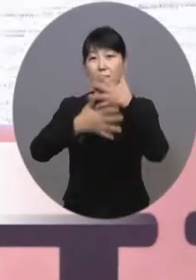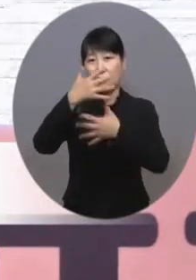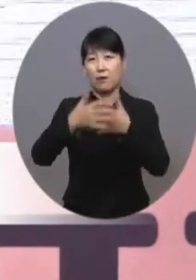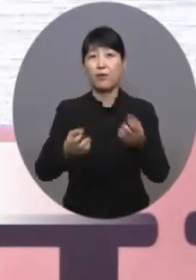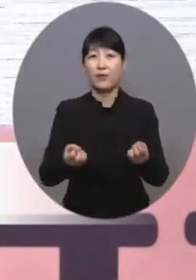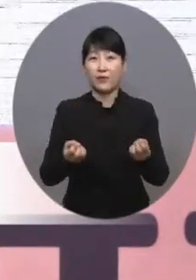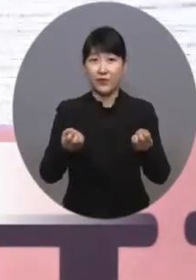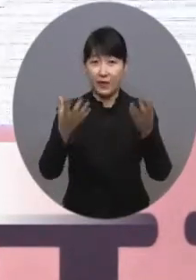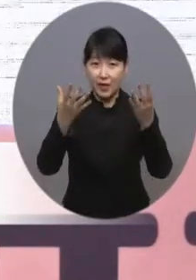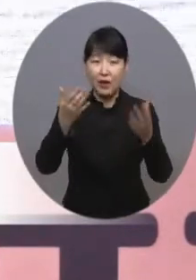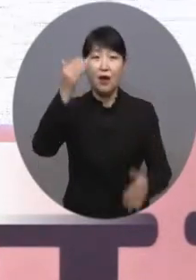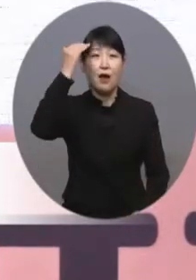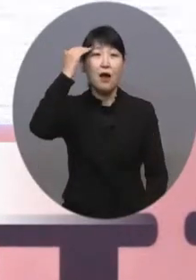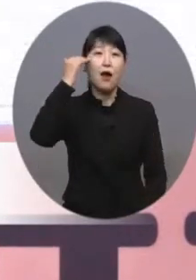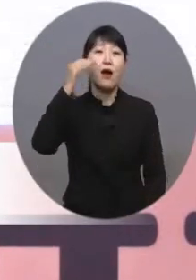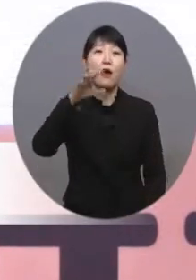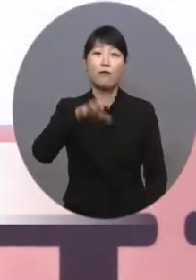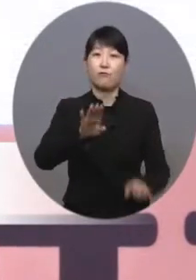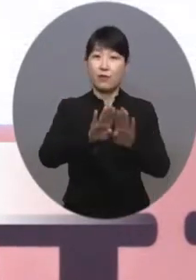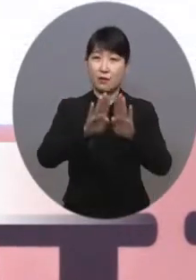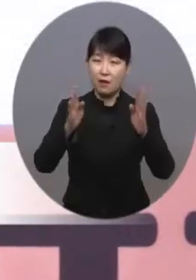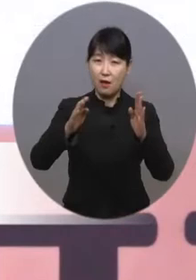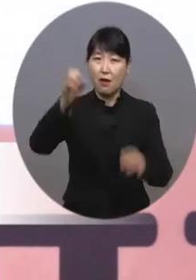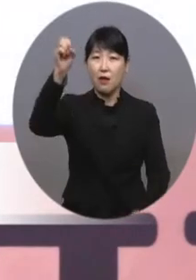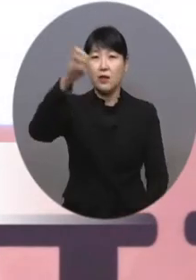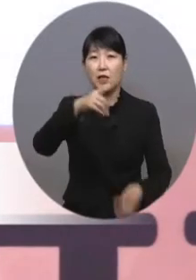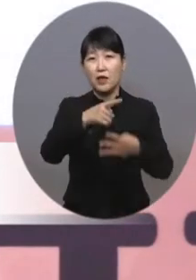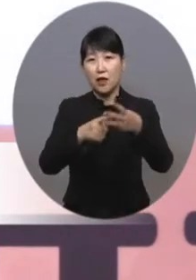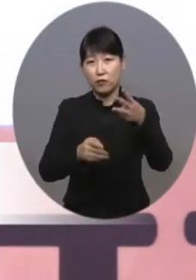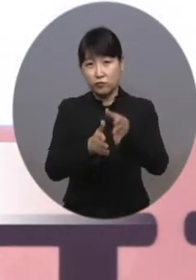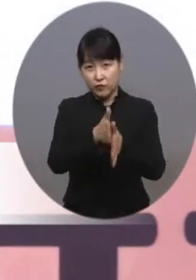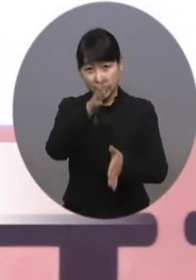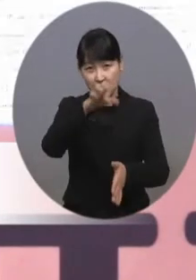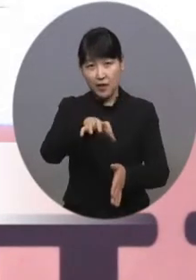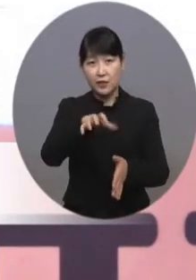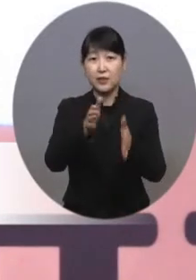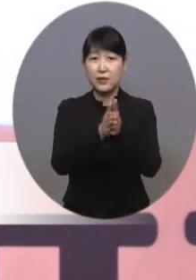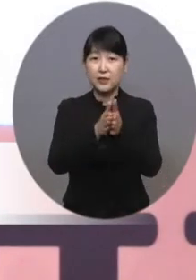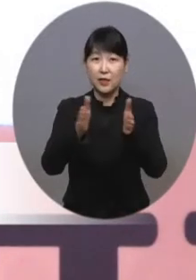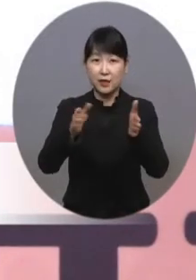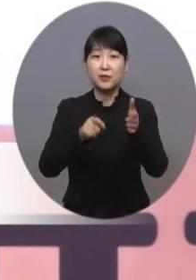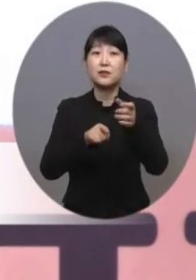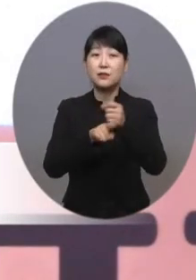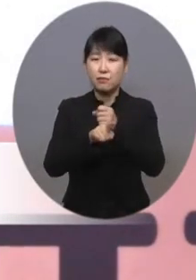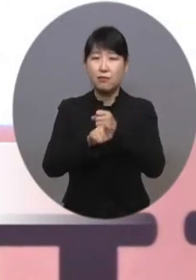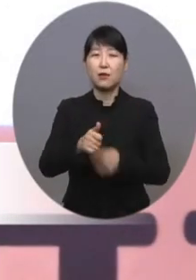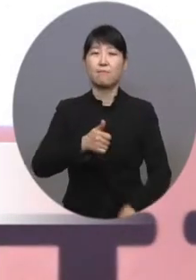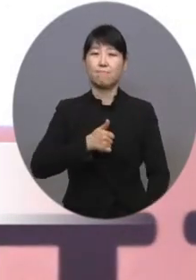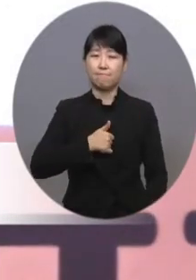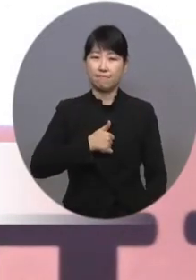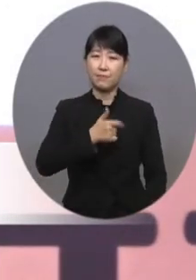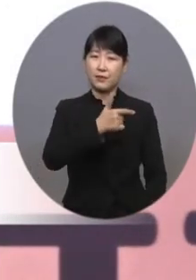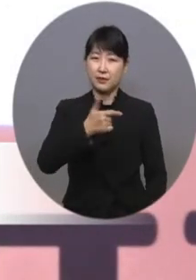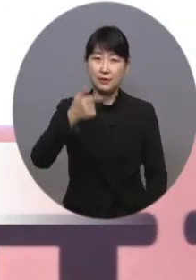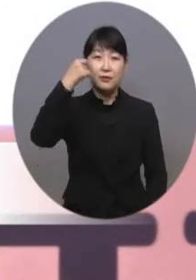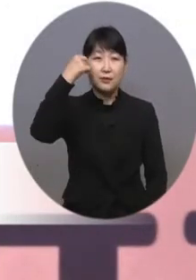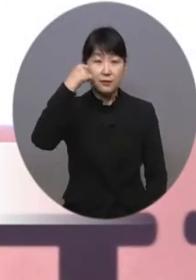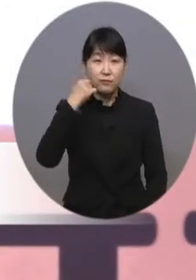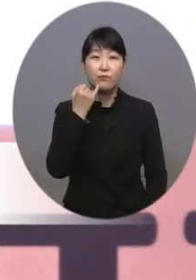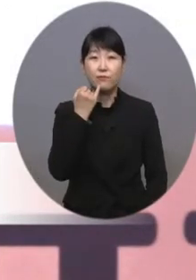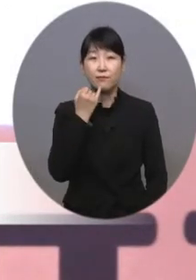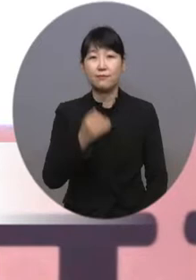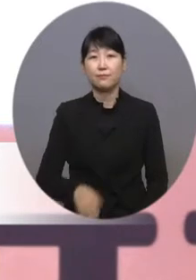영화제가 우리나라에 있다는 것. 양주시에서 이렇게 시작된다는 게 큰 자부심을 느껴도 될 만한